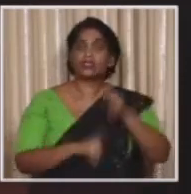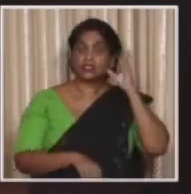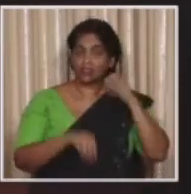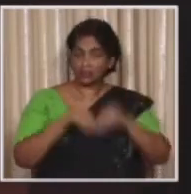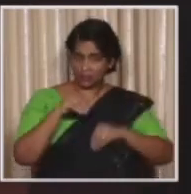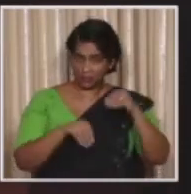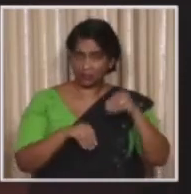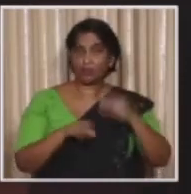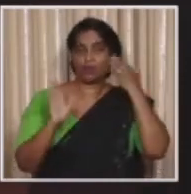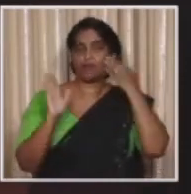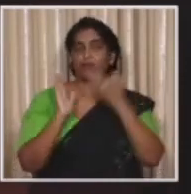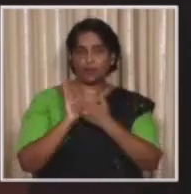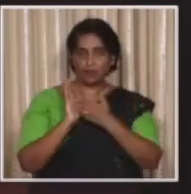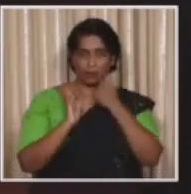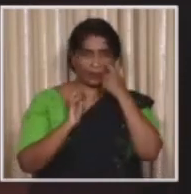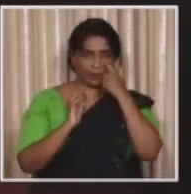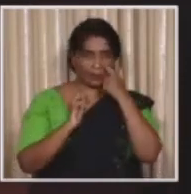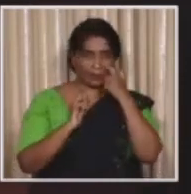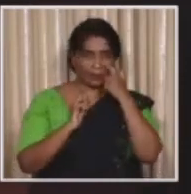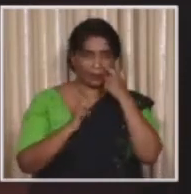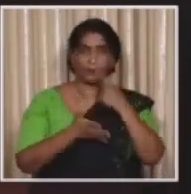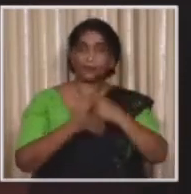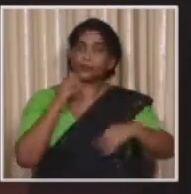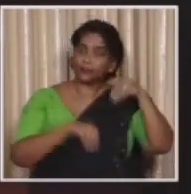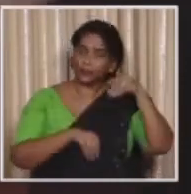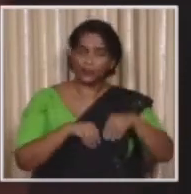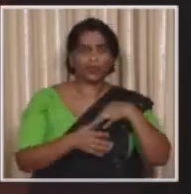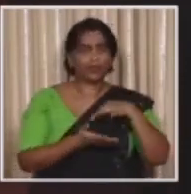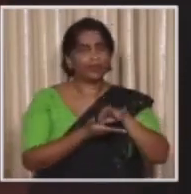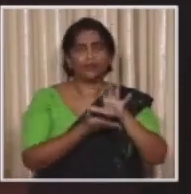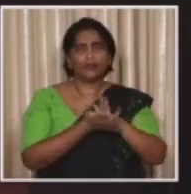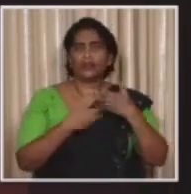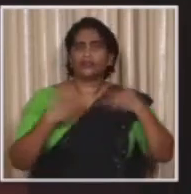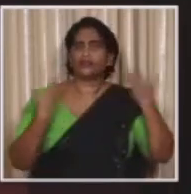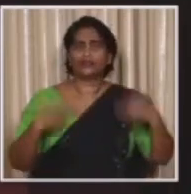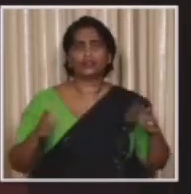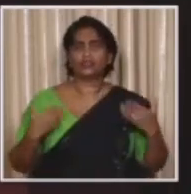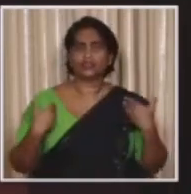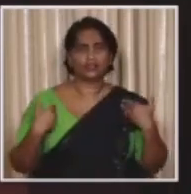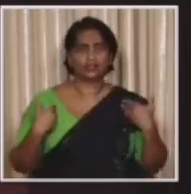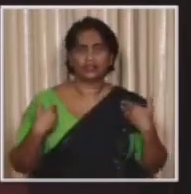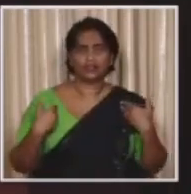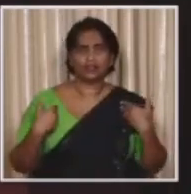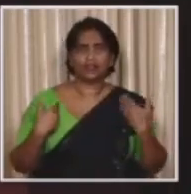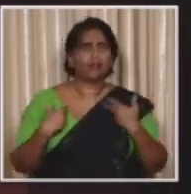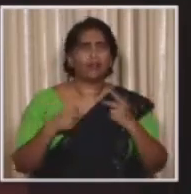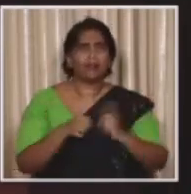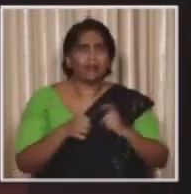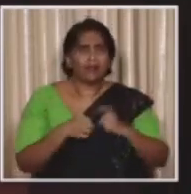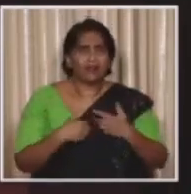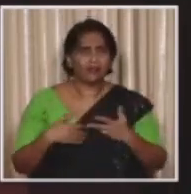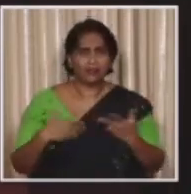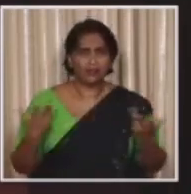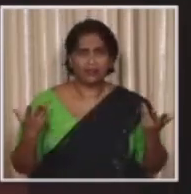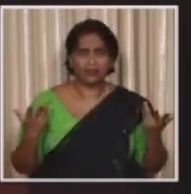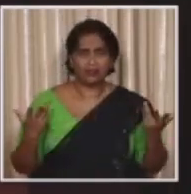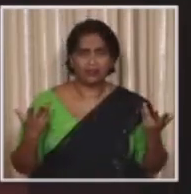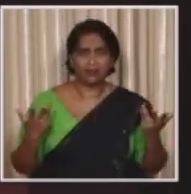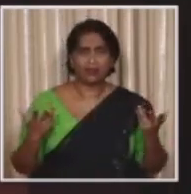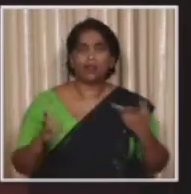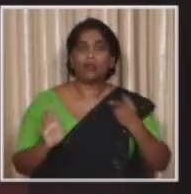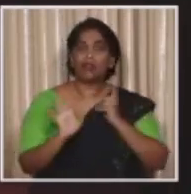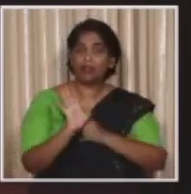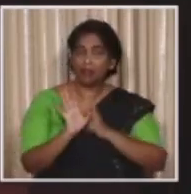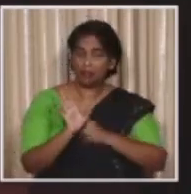ජනාධිපතිවරණයේ පිළිබඳව, මැතිවරණ පිළිබඳව අපි තීන්දුව කරලා ඉවරයි. අපිට කිසි ප්‍රශ්නයක් නැහැ. දැන්